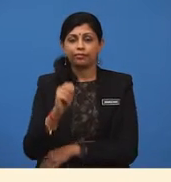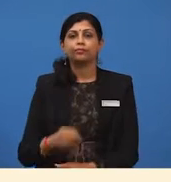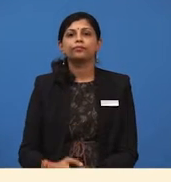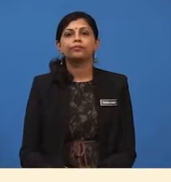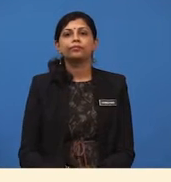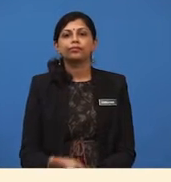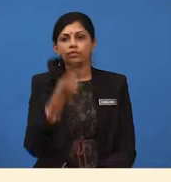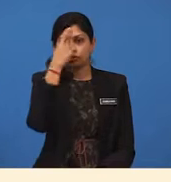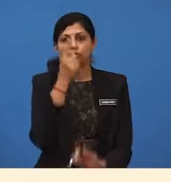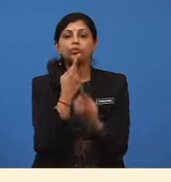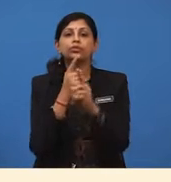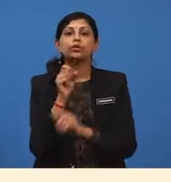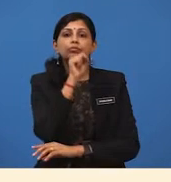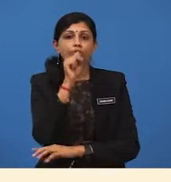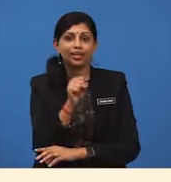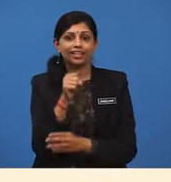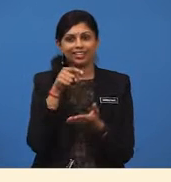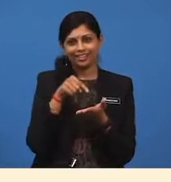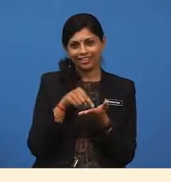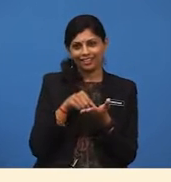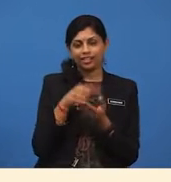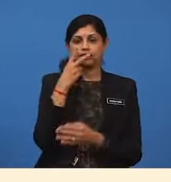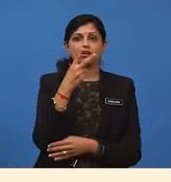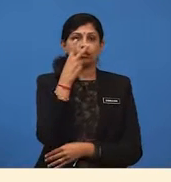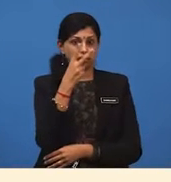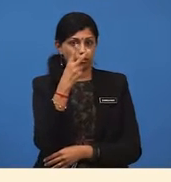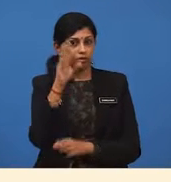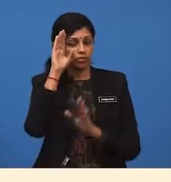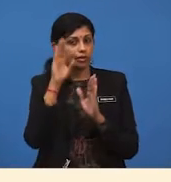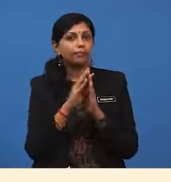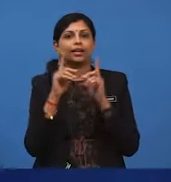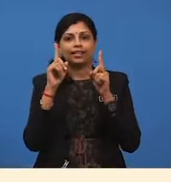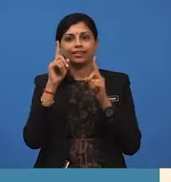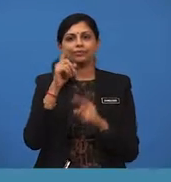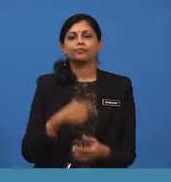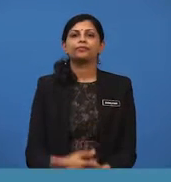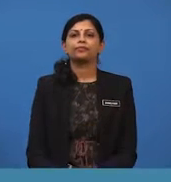Untuk menjawab soalan tersebut, mari kita lihat paparan berikut.